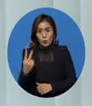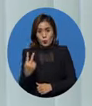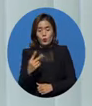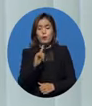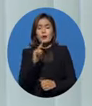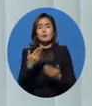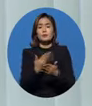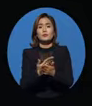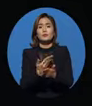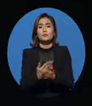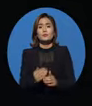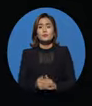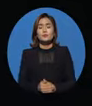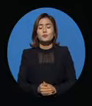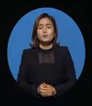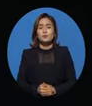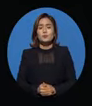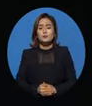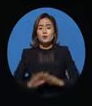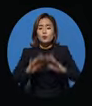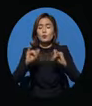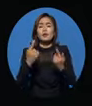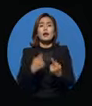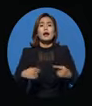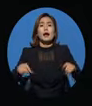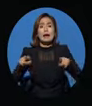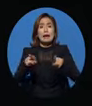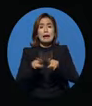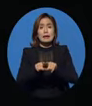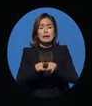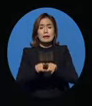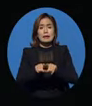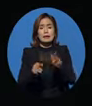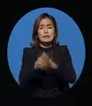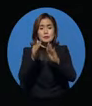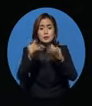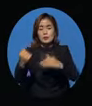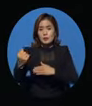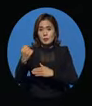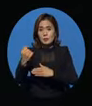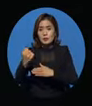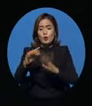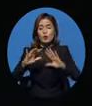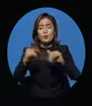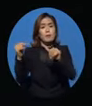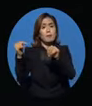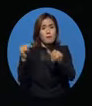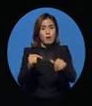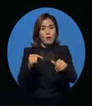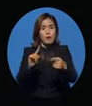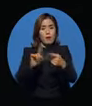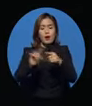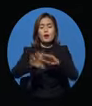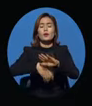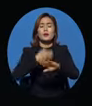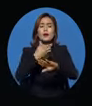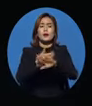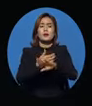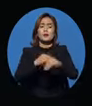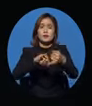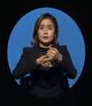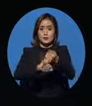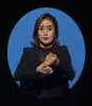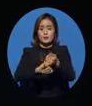말씀해주십시오 아 국민과 함께 민심에 힘으로 국민이 명령하는 개혁을 완수하게